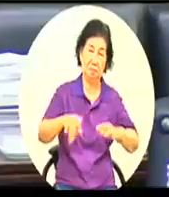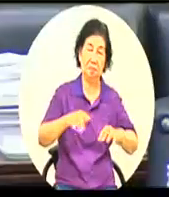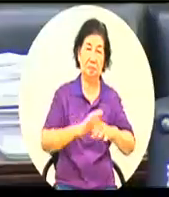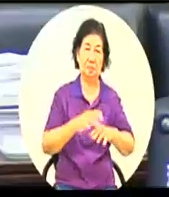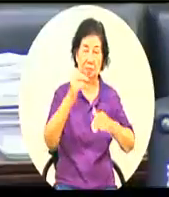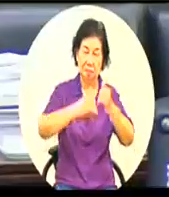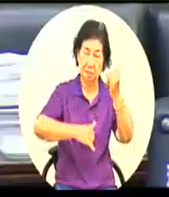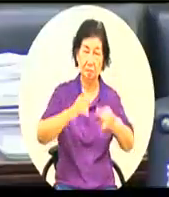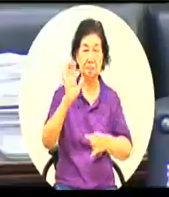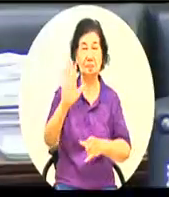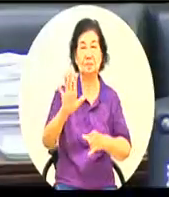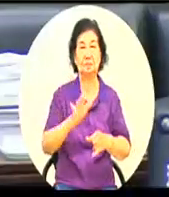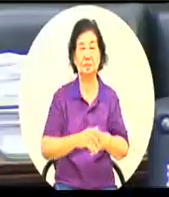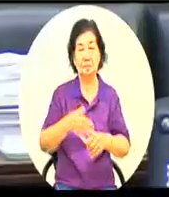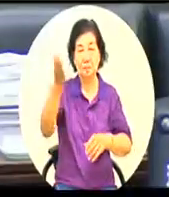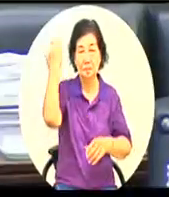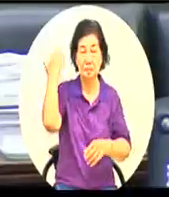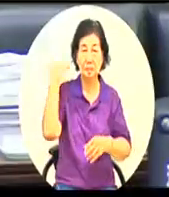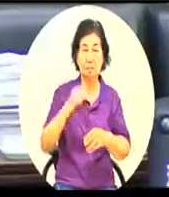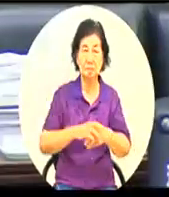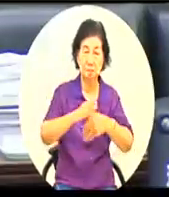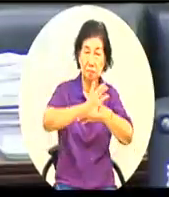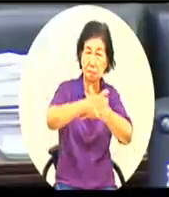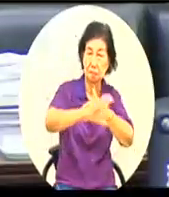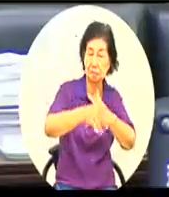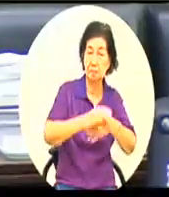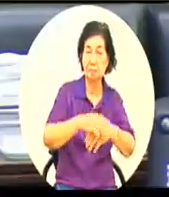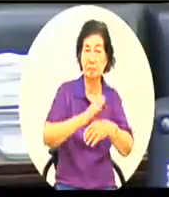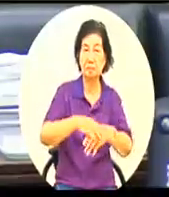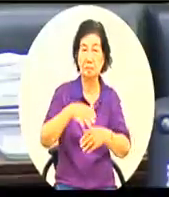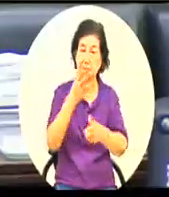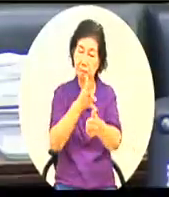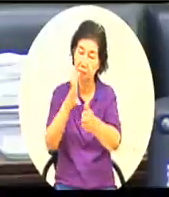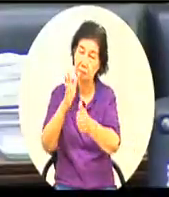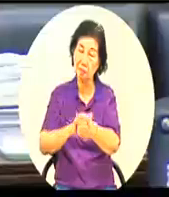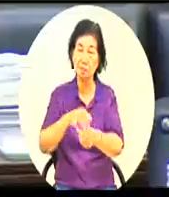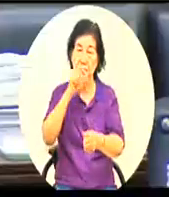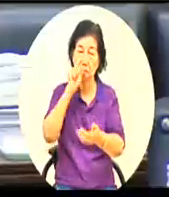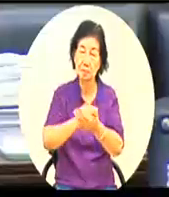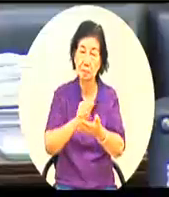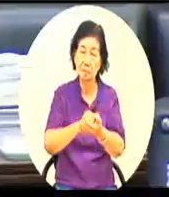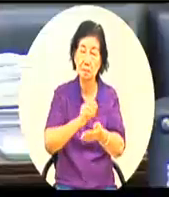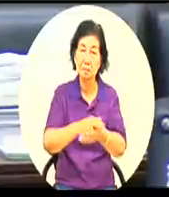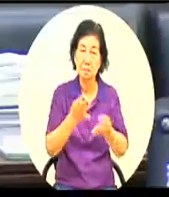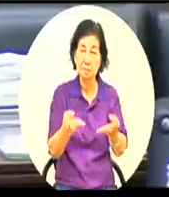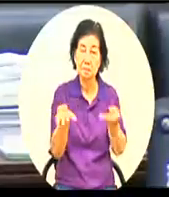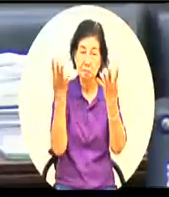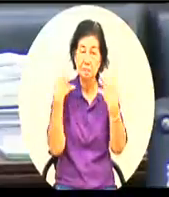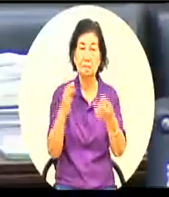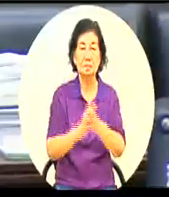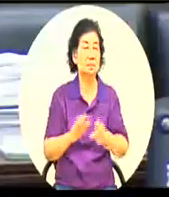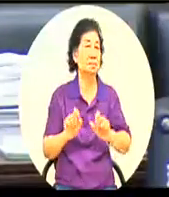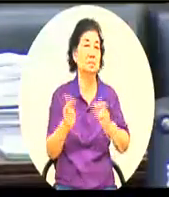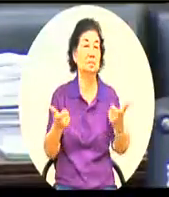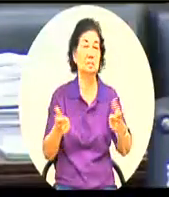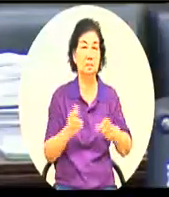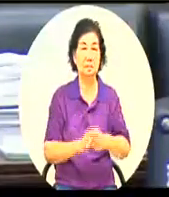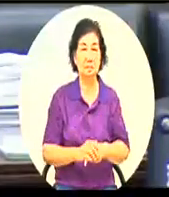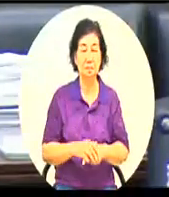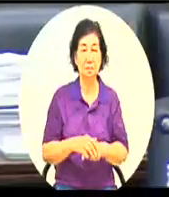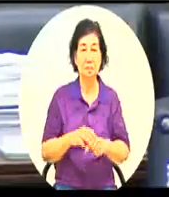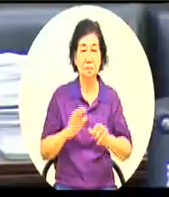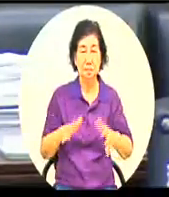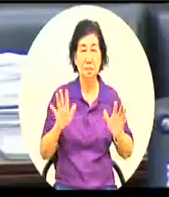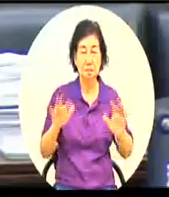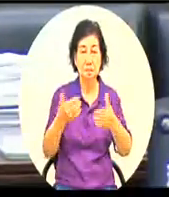程度。甚至稍早的时候呢，也有外国人向记者来询问说，这里是监狱吗？事实上，这里不是监狱，这里是我们的国会，